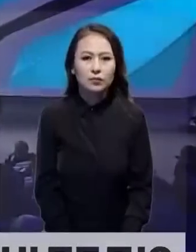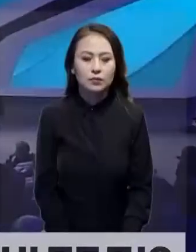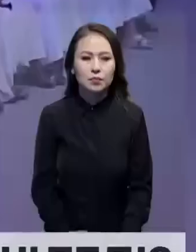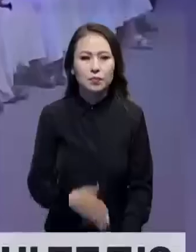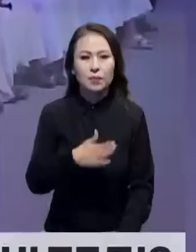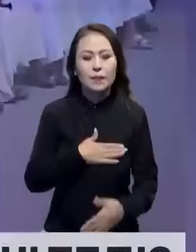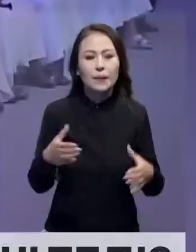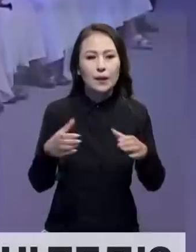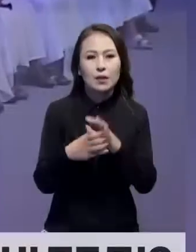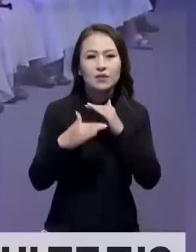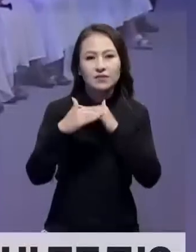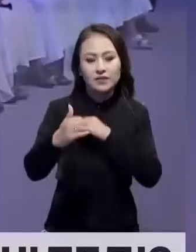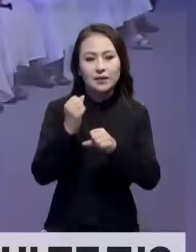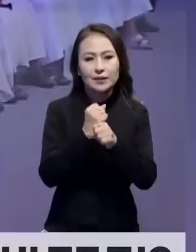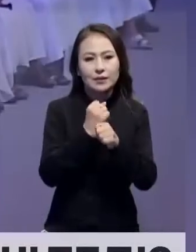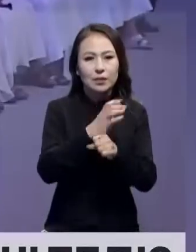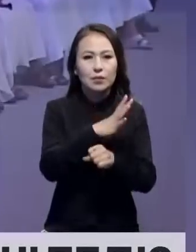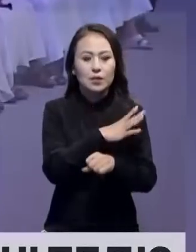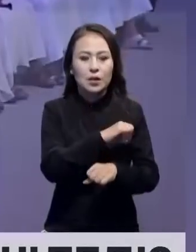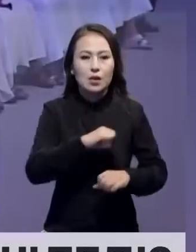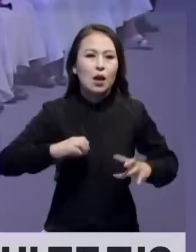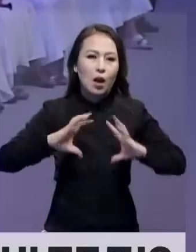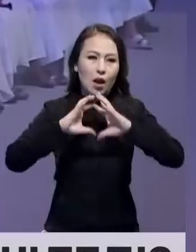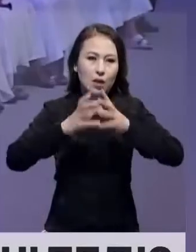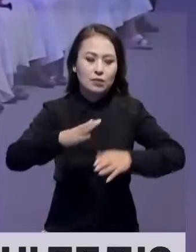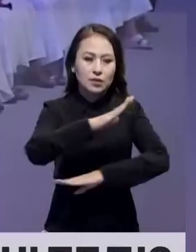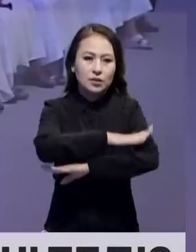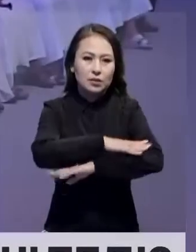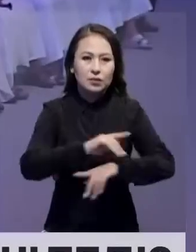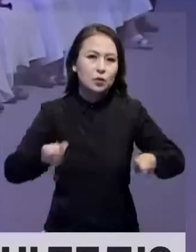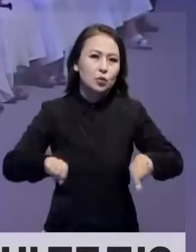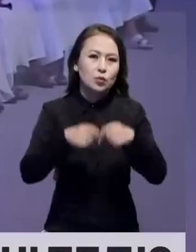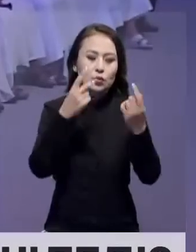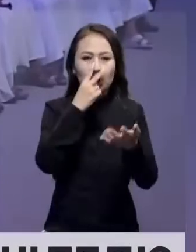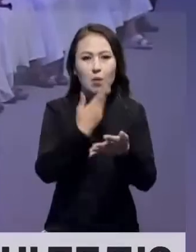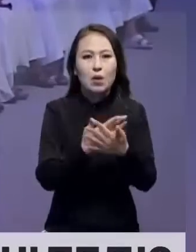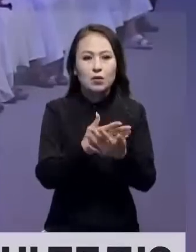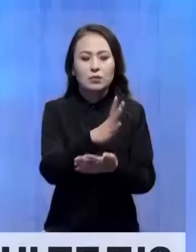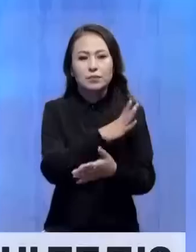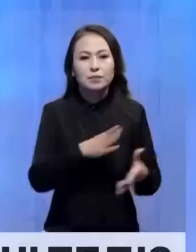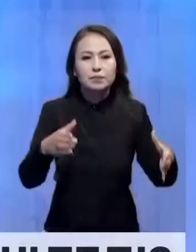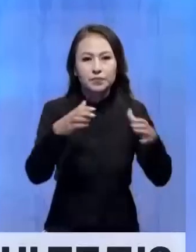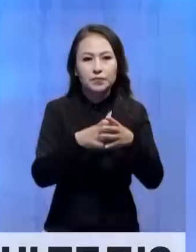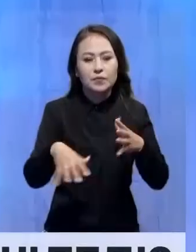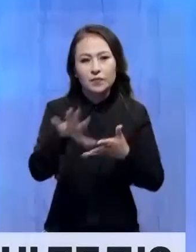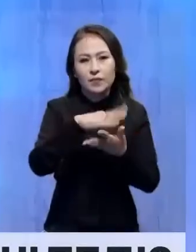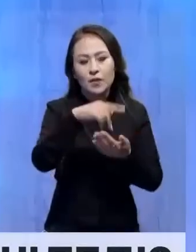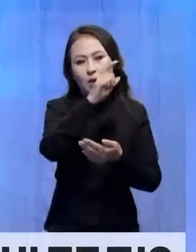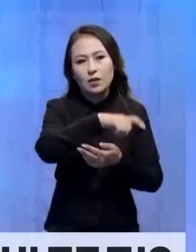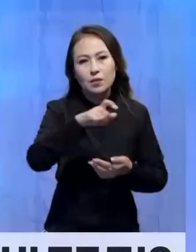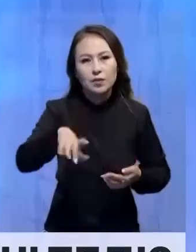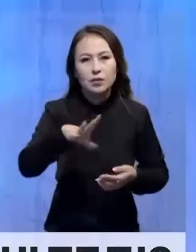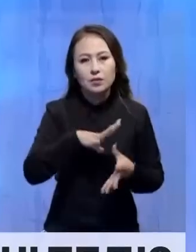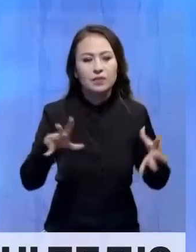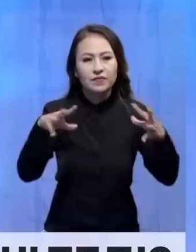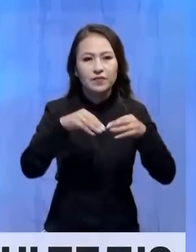Біз Біріккен Ұлттар ұйымы құрылған сәттен негізі қаланған әлемдік тәртіптің іргетасының бұзылу үрдісіне куә болдық. Біріккен Ұлттар ұйымы бүкіл адамзатты біріктіретін